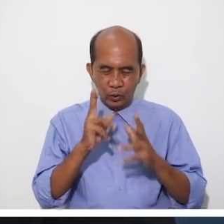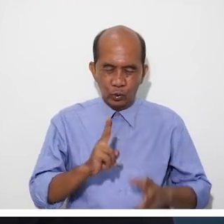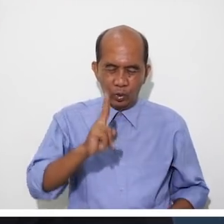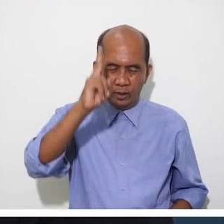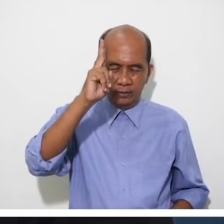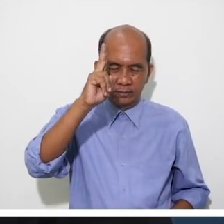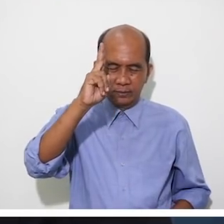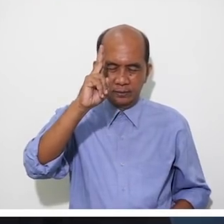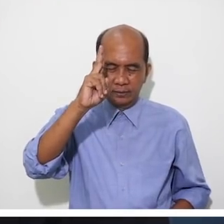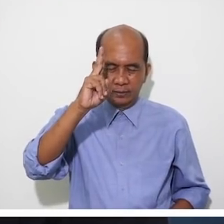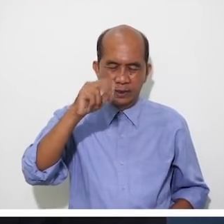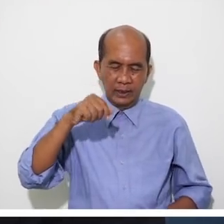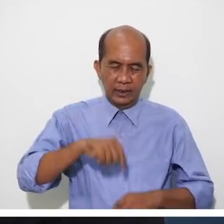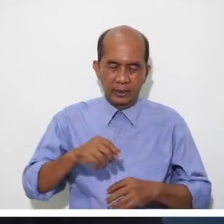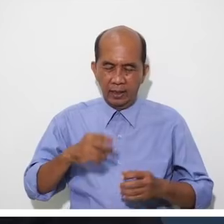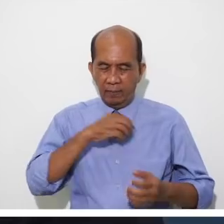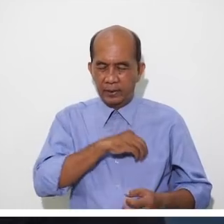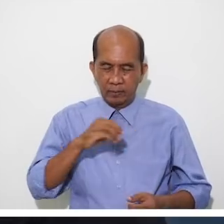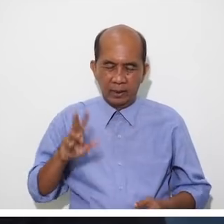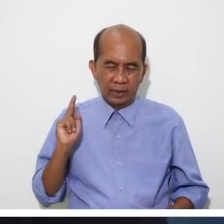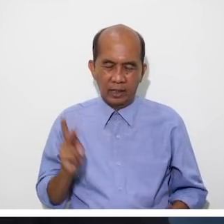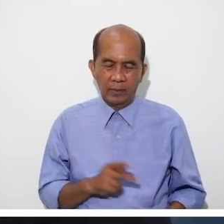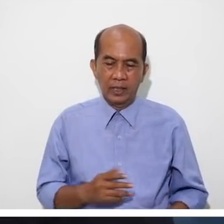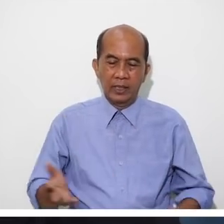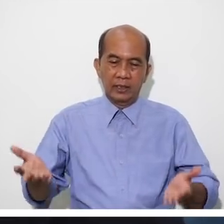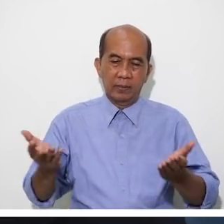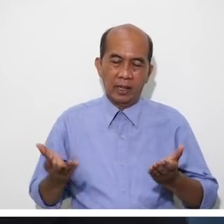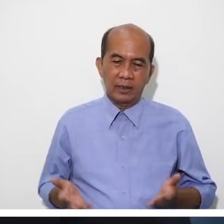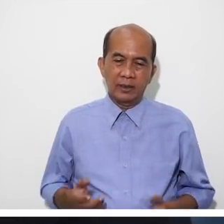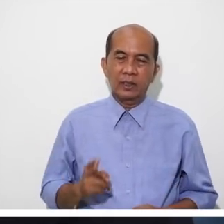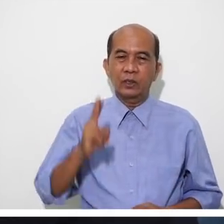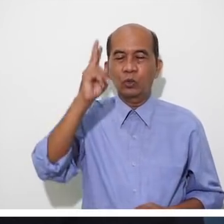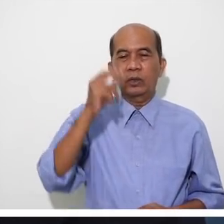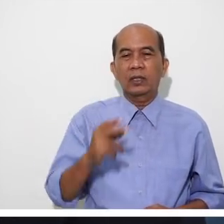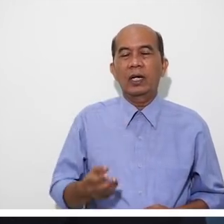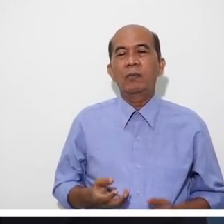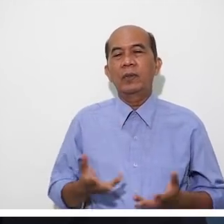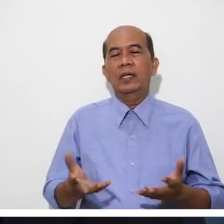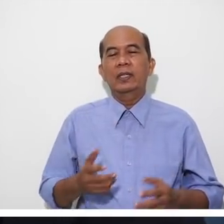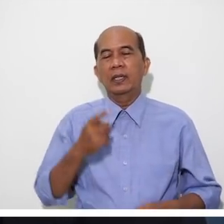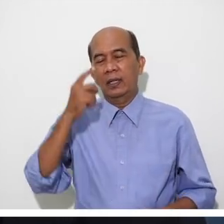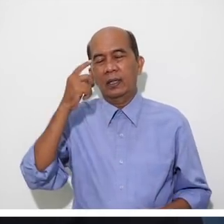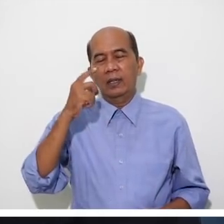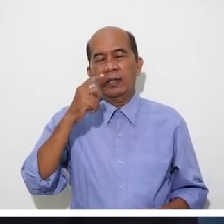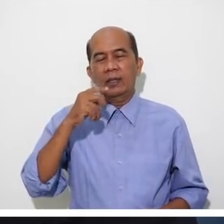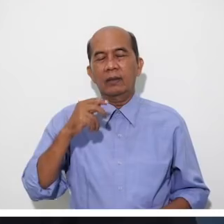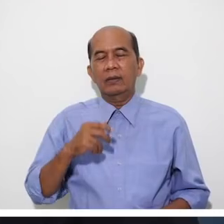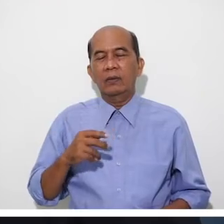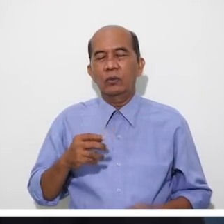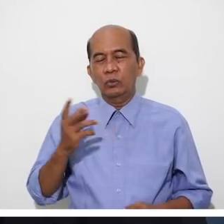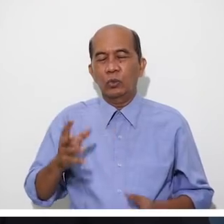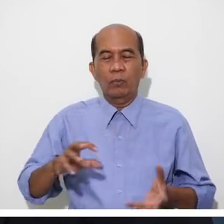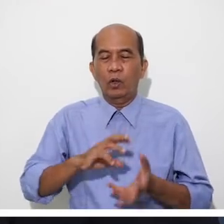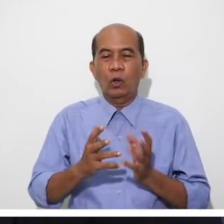Tuhan, inilah persembahan kami. Terima kasih Engkau telah memberikan kami kepercayaan untuk mengelola harta yang